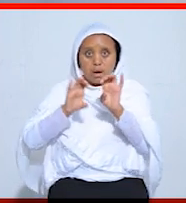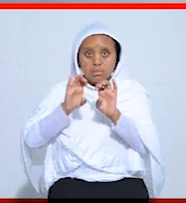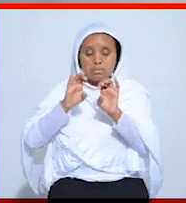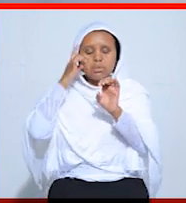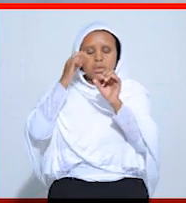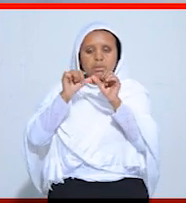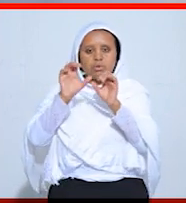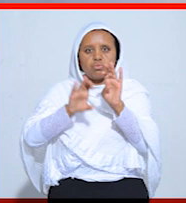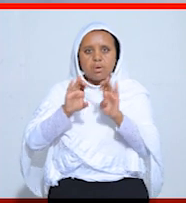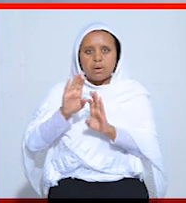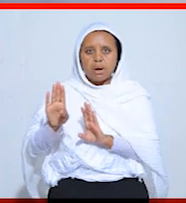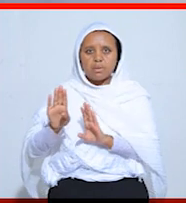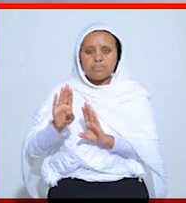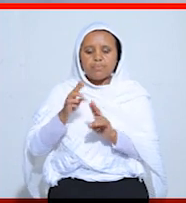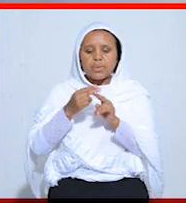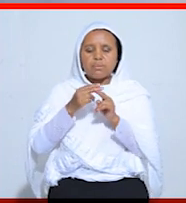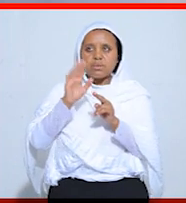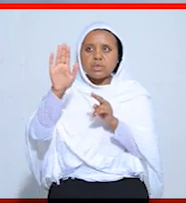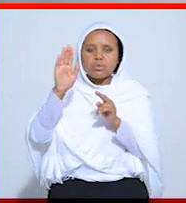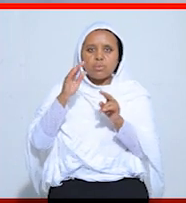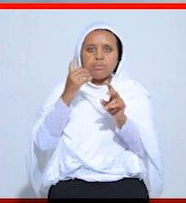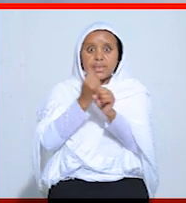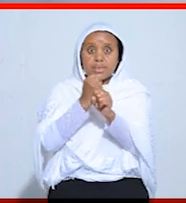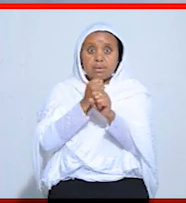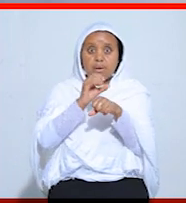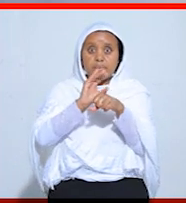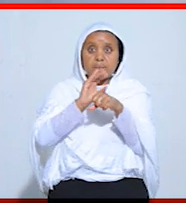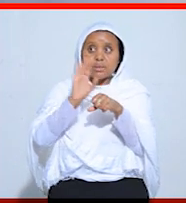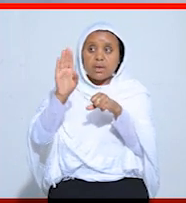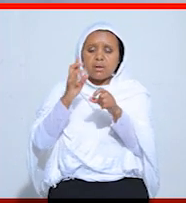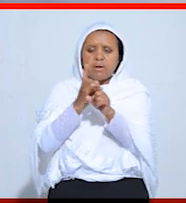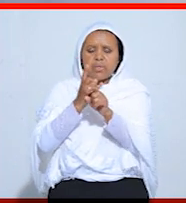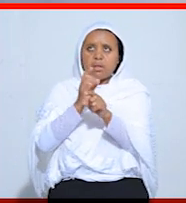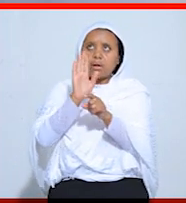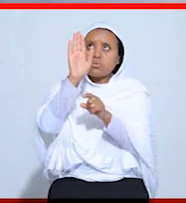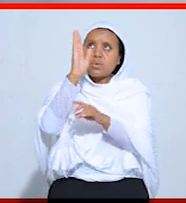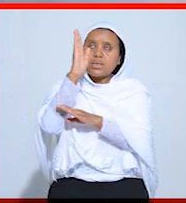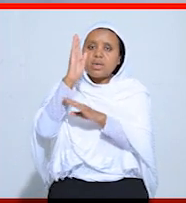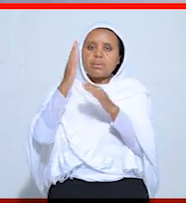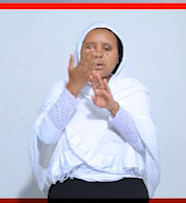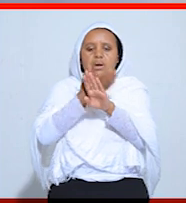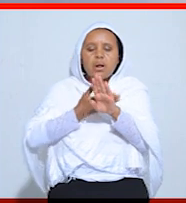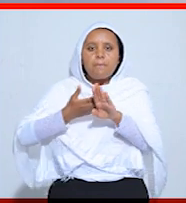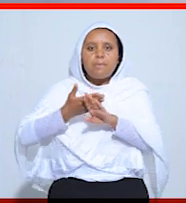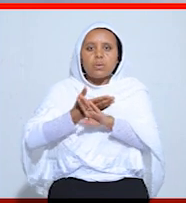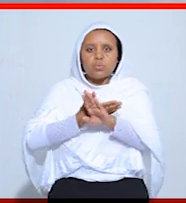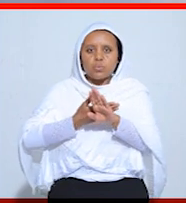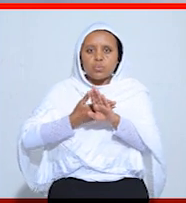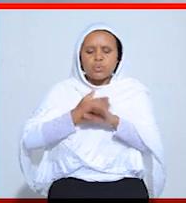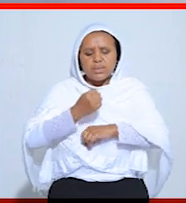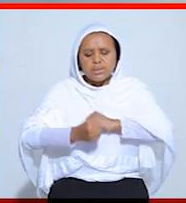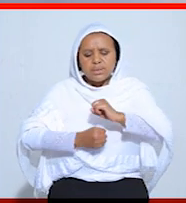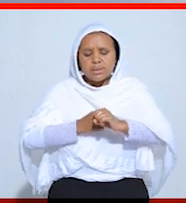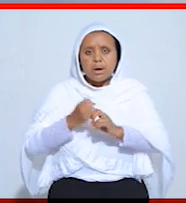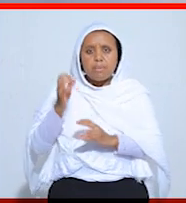መታሰቢያቸውን እናደርጋለን። በስማቸው በታነጸ ቤተክርስቲያን ከፈጣሪያቸው ከእግዚአብሔር እንዲያማልዱን